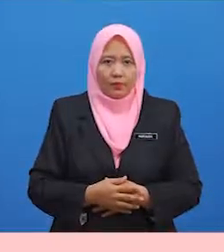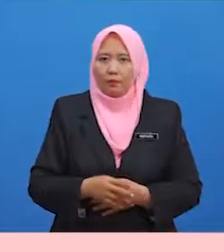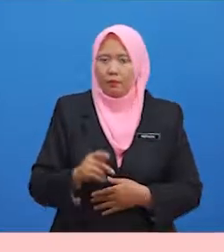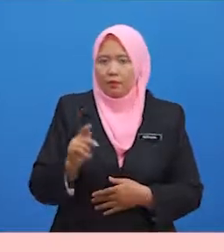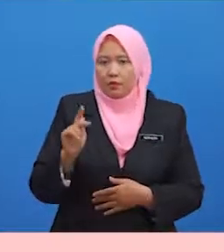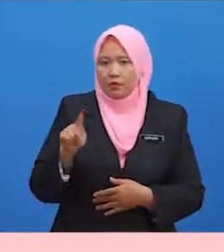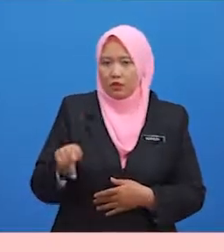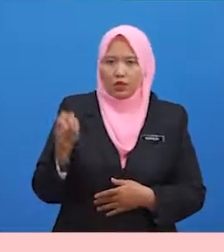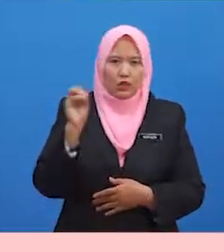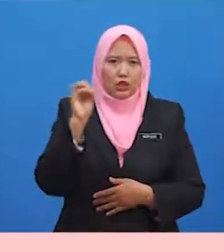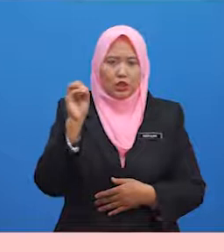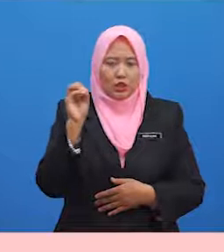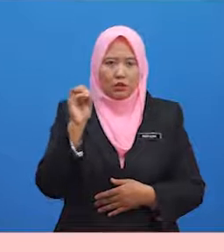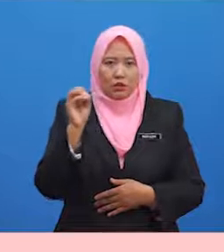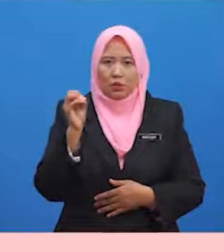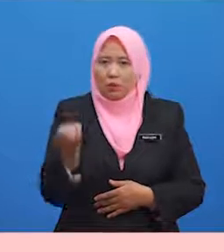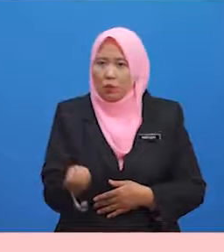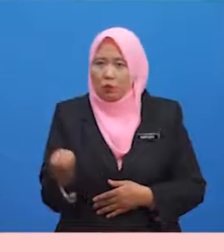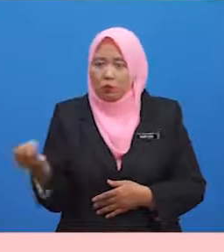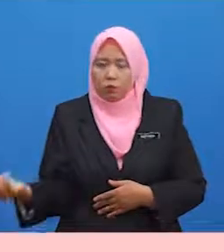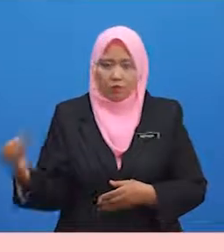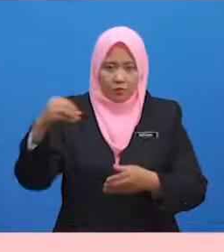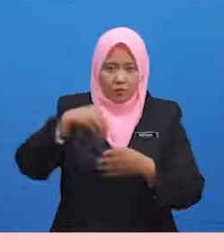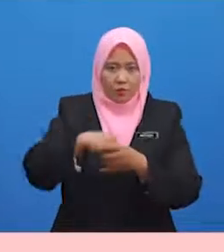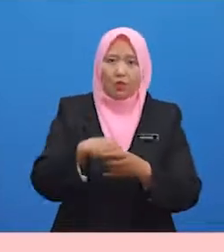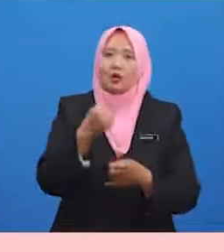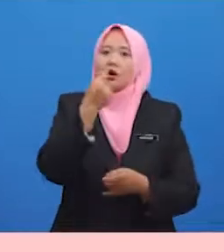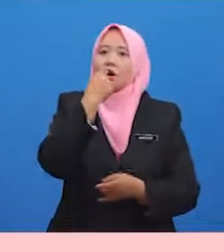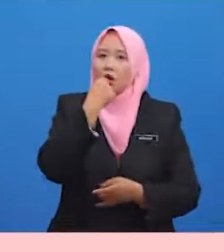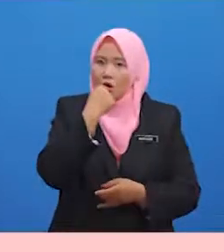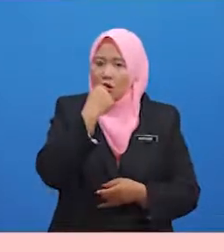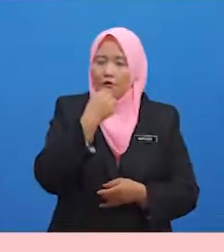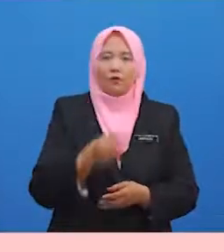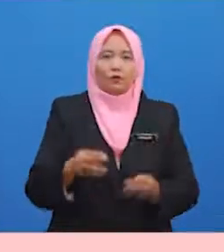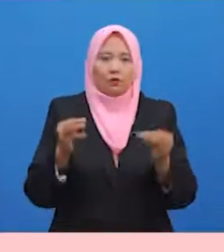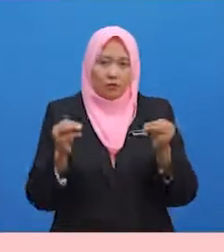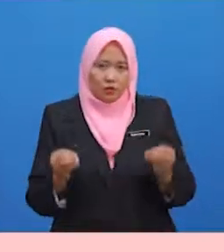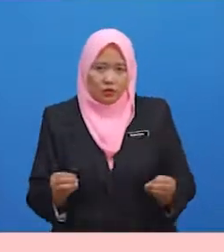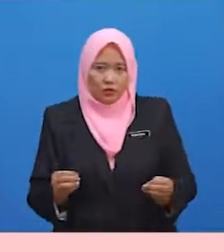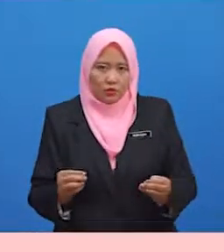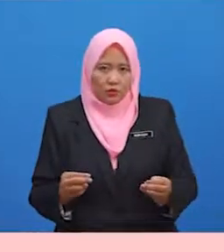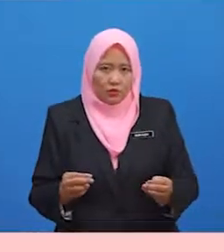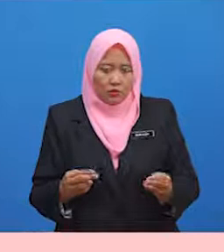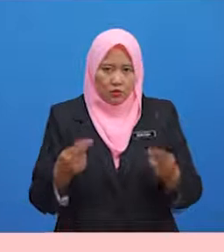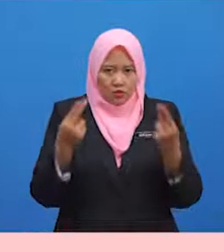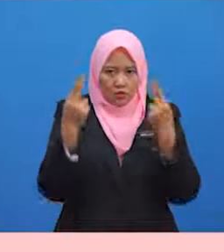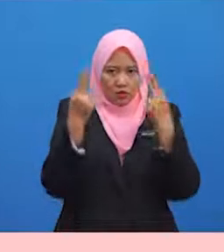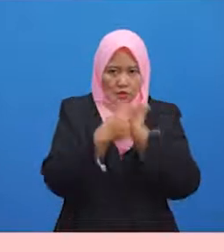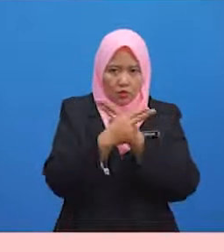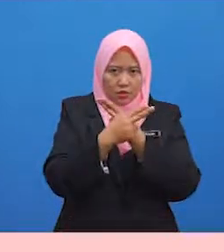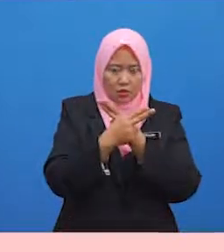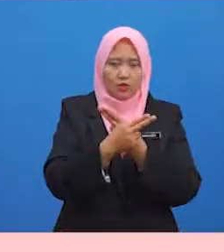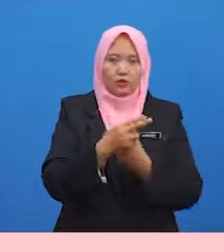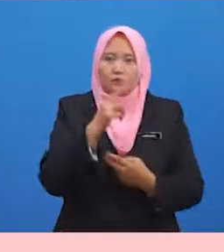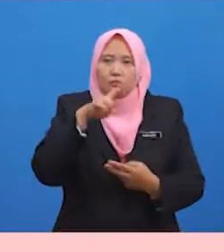Pastikan tiada sebarang objek di dalam mulut mangsa yang menghalang pernafasan mangsa seperti kedudukan lidah yang menutup